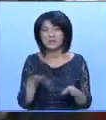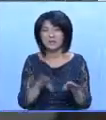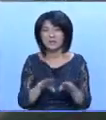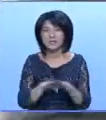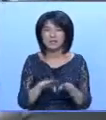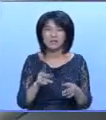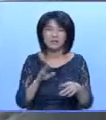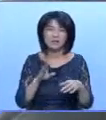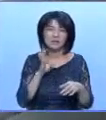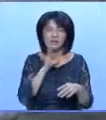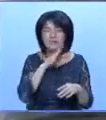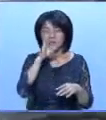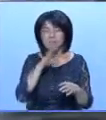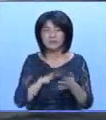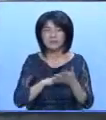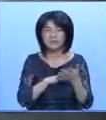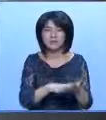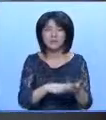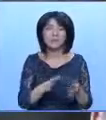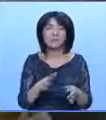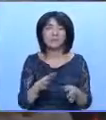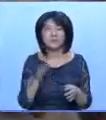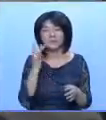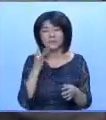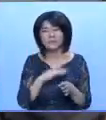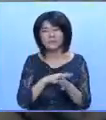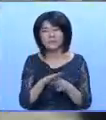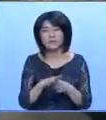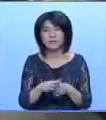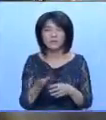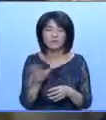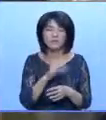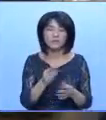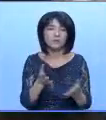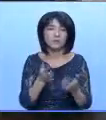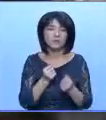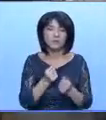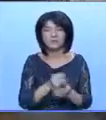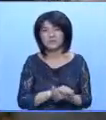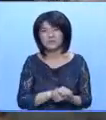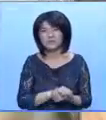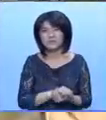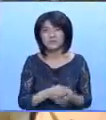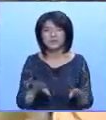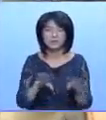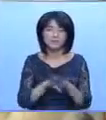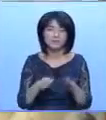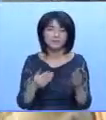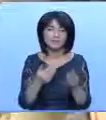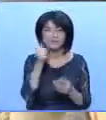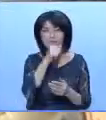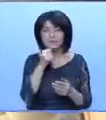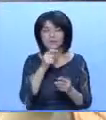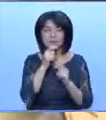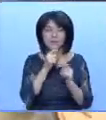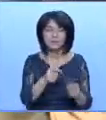шараға тәнті болған балалар неше түрлі тақпақтар айтып, Аяз атаның ала дорбасынан сыйлықтарды көптеп алуға тырысты. Сонымен қатар оларға сусындар